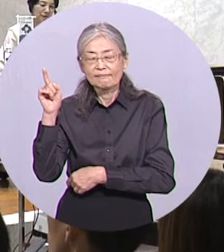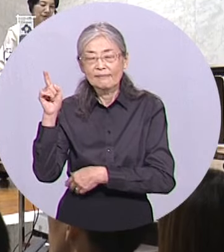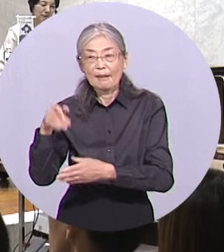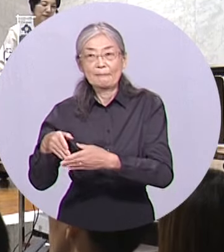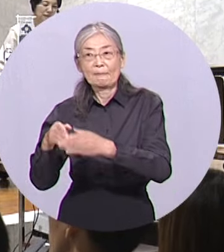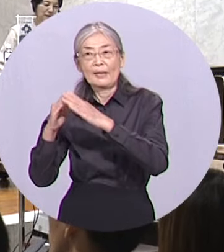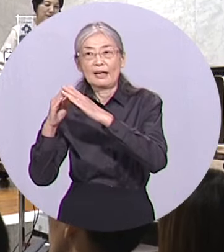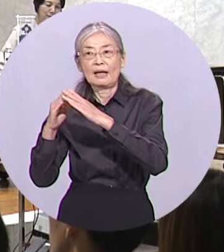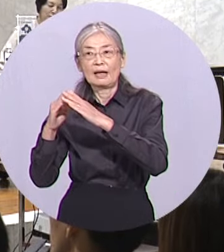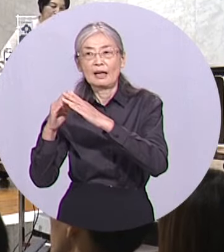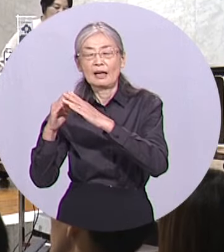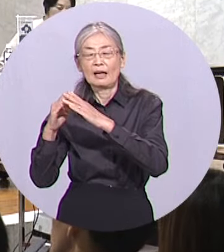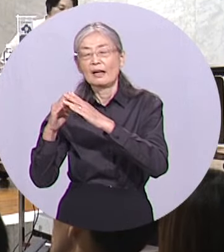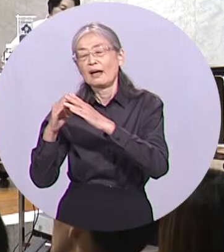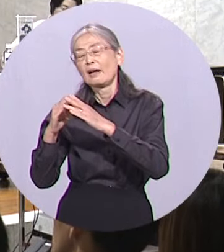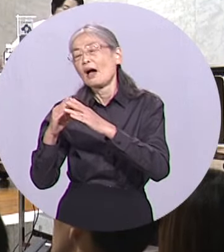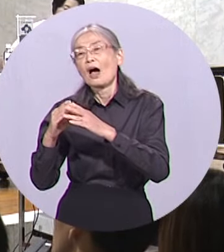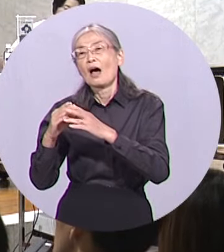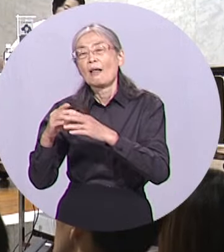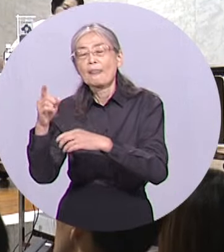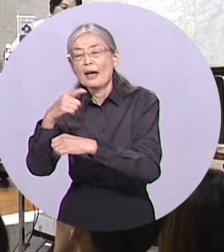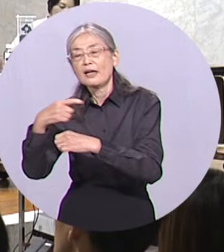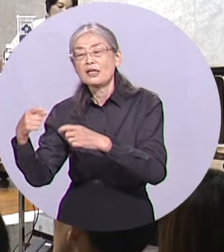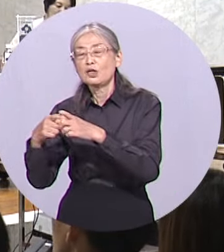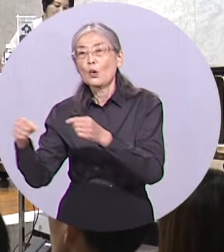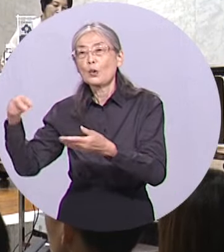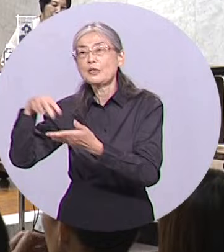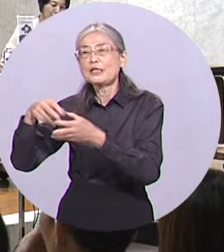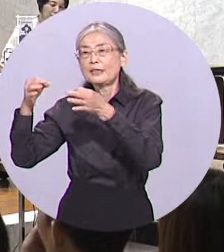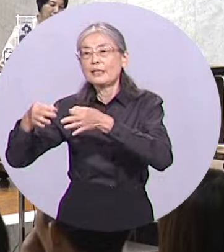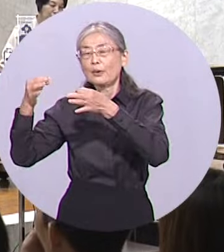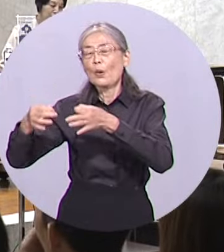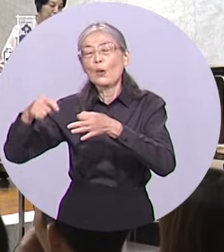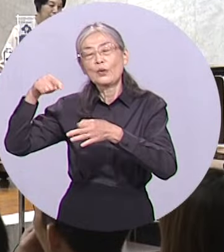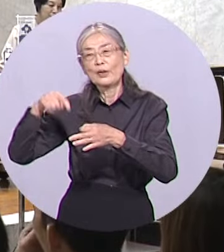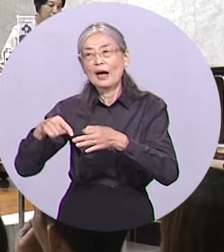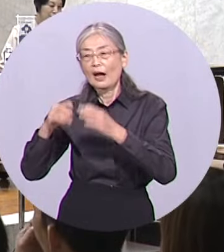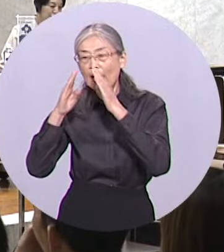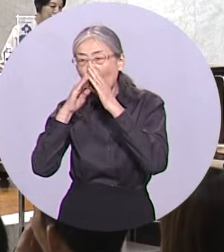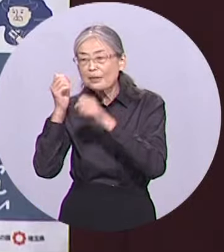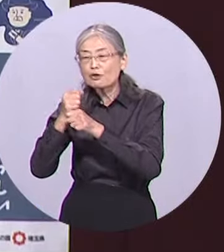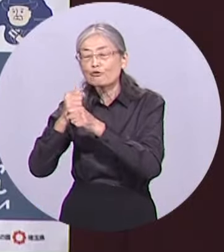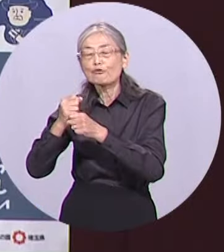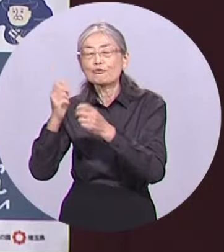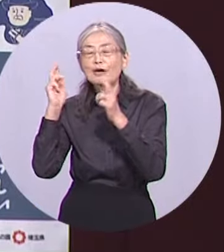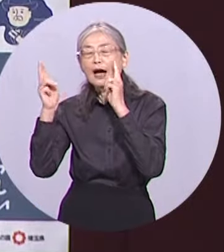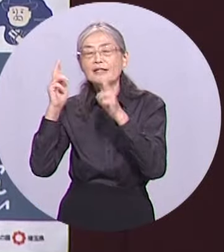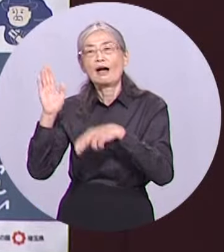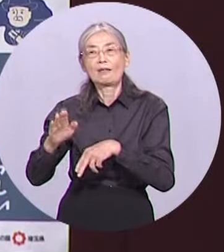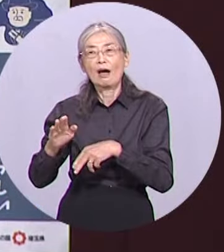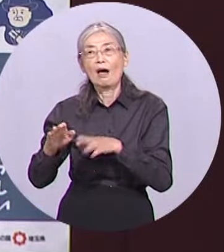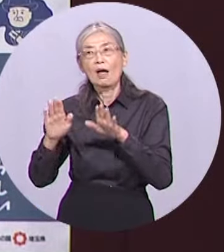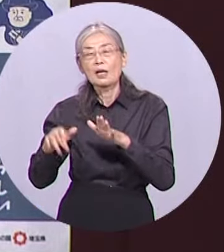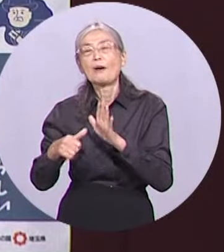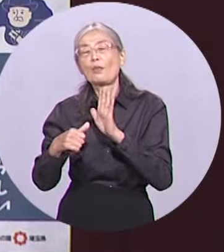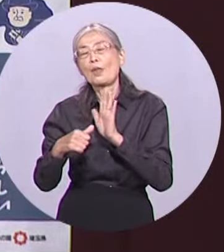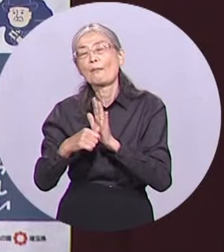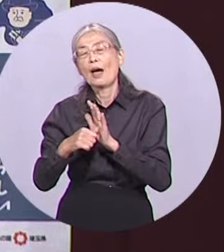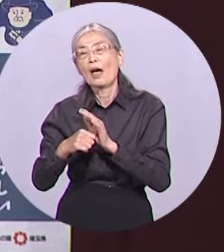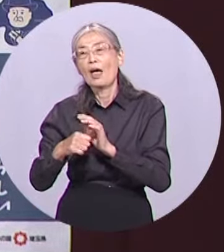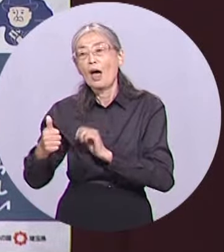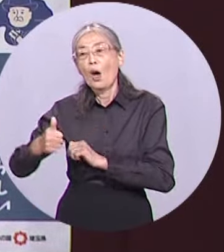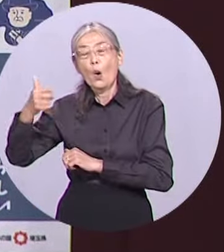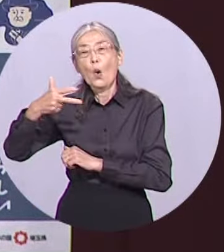創設されました第一国立銀行、その中に製紙会社がありまして、今の王子製紙様になるんです